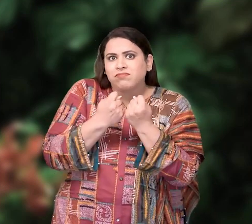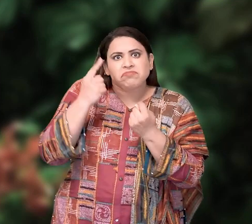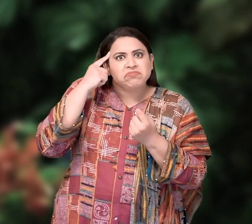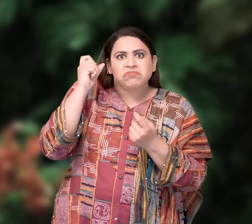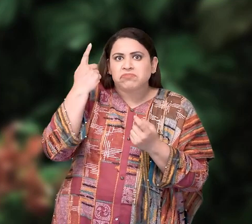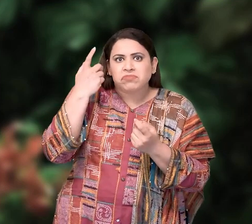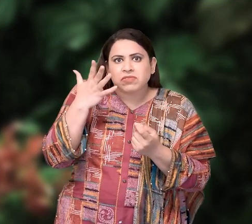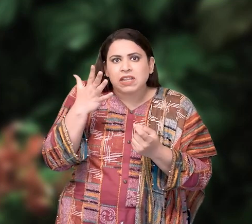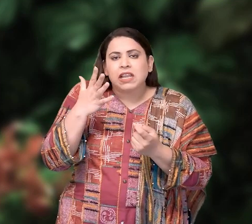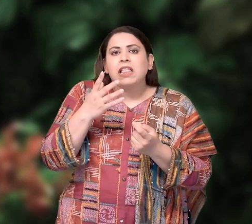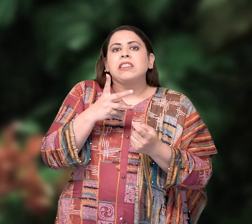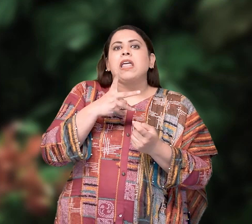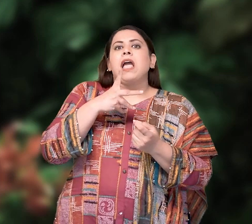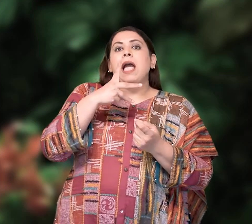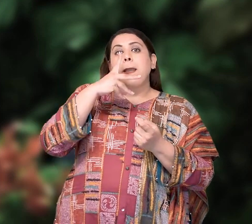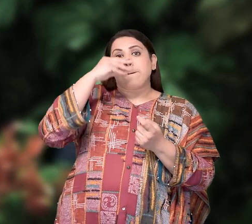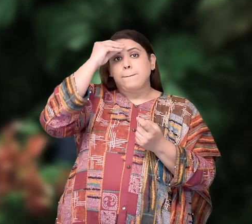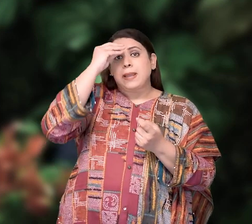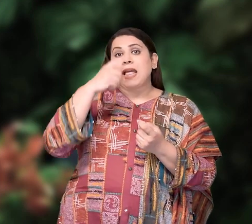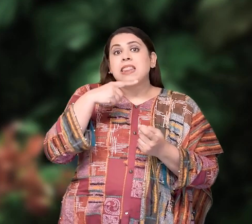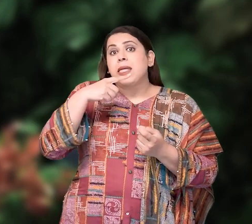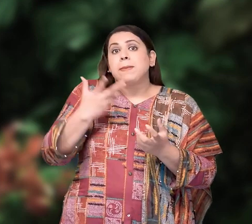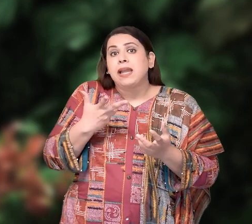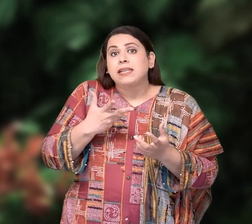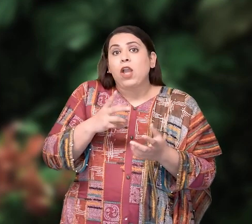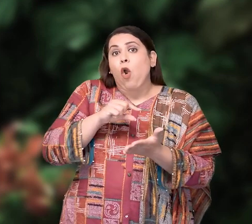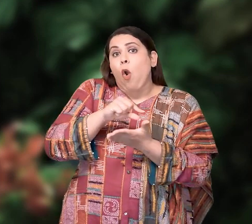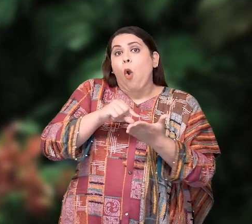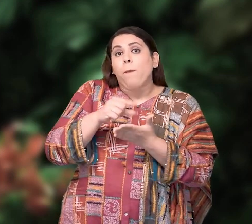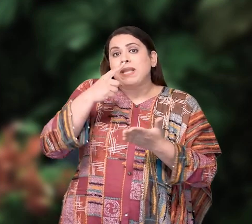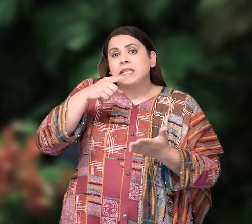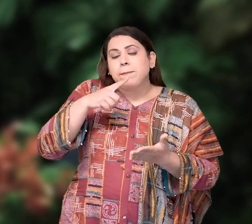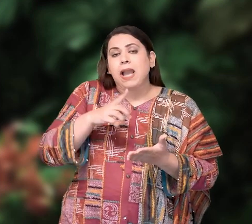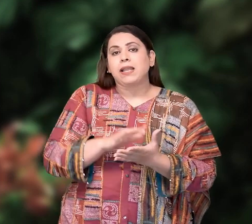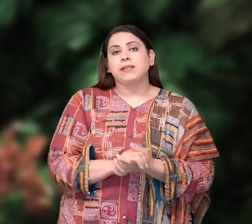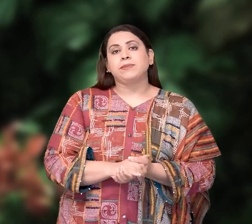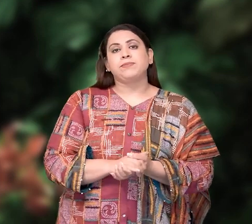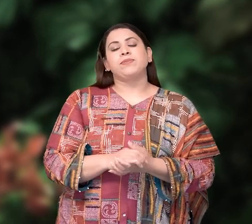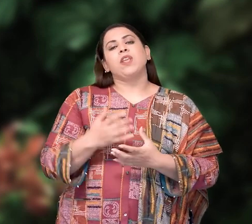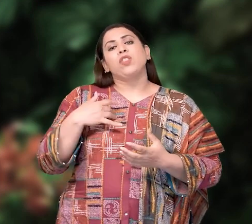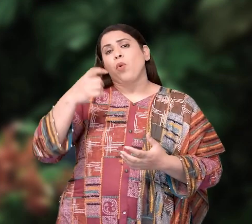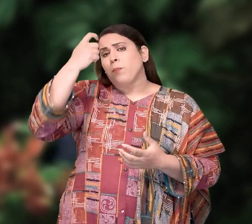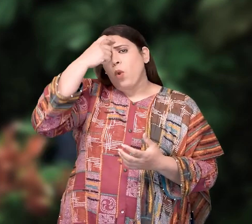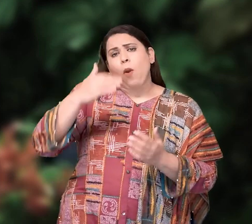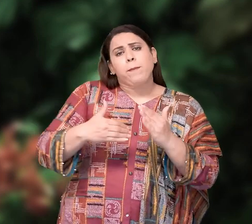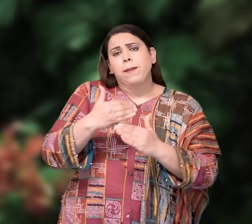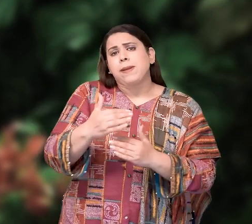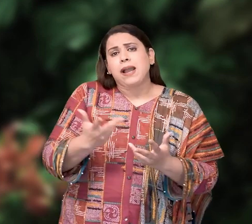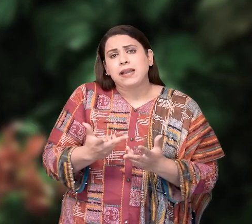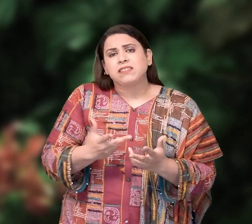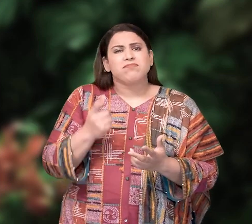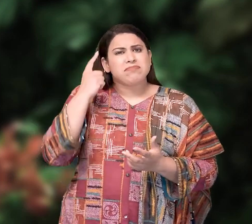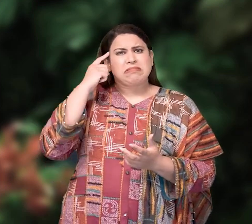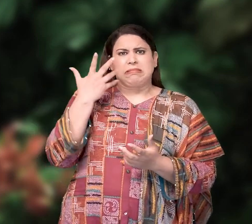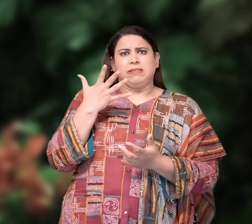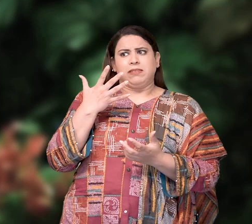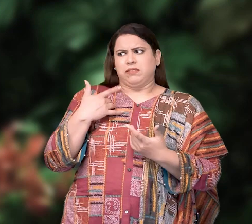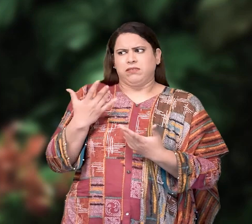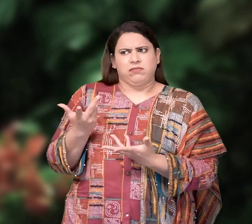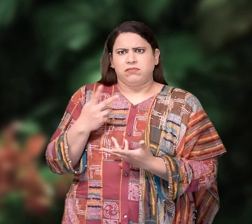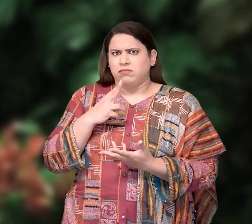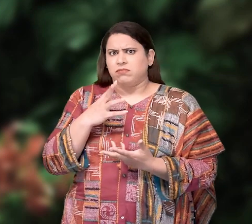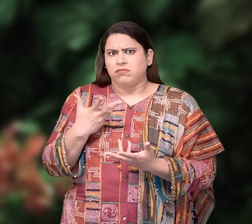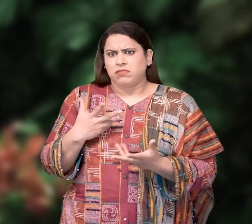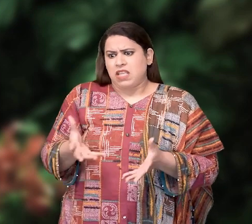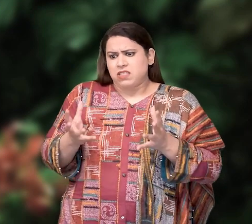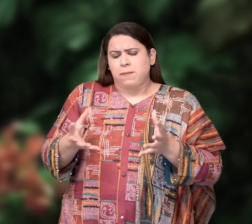than their mother tongue. And that is a beauty in itself, but it can also lead to problems such as कि उनको नहीं समझ आ रही थी कि आपने